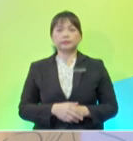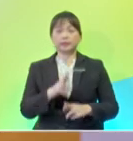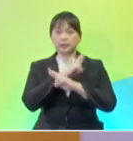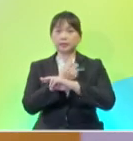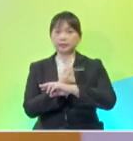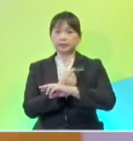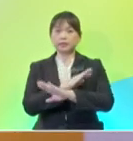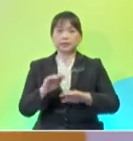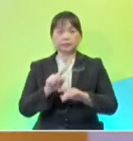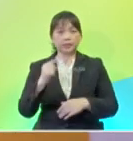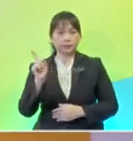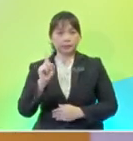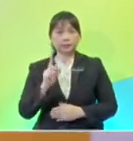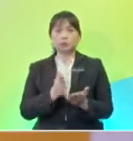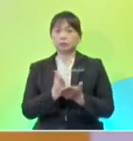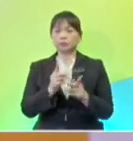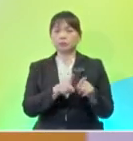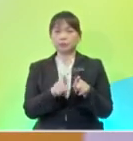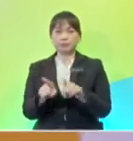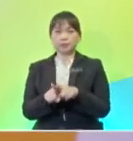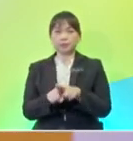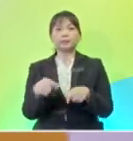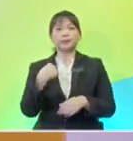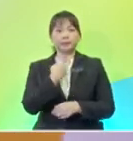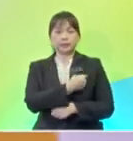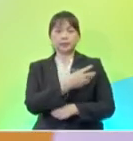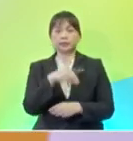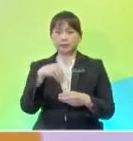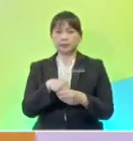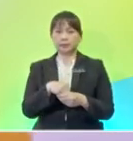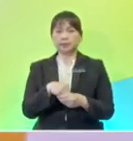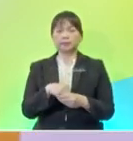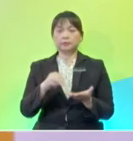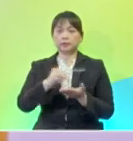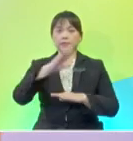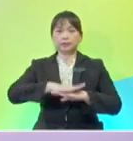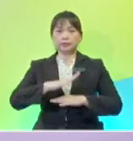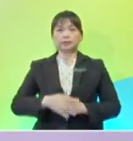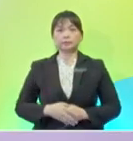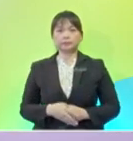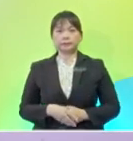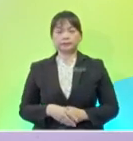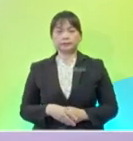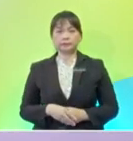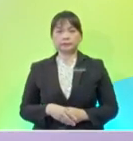Jangan kemana-mana teruskan bersama dengan kami dalam Menengah Atas